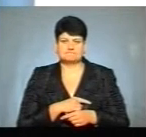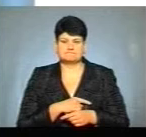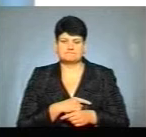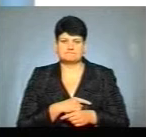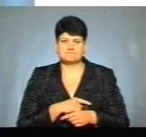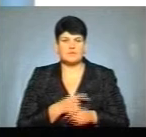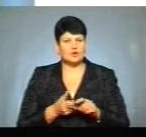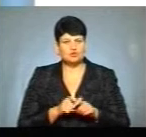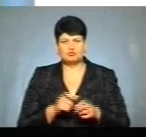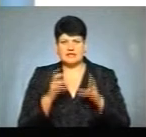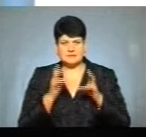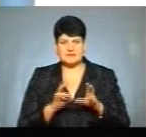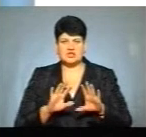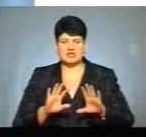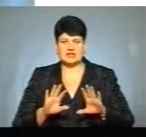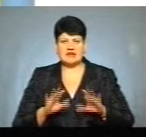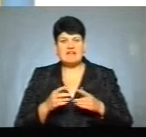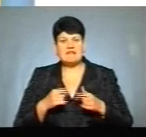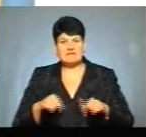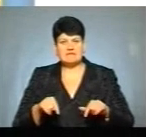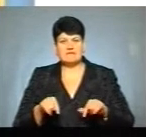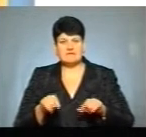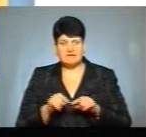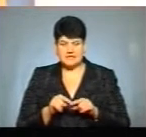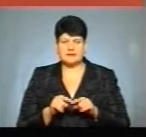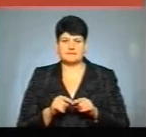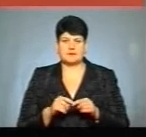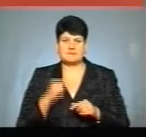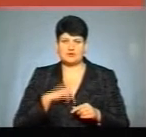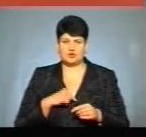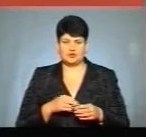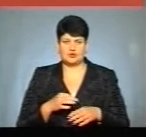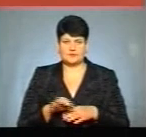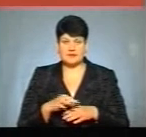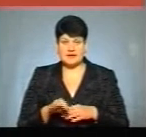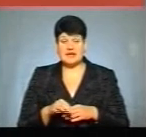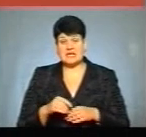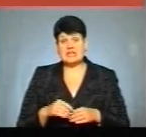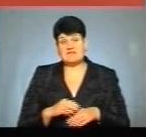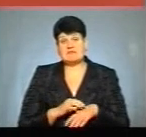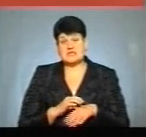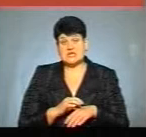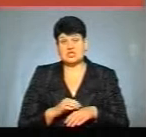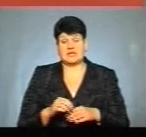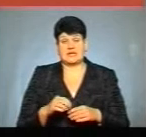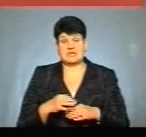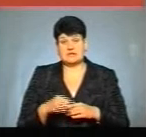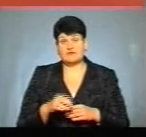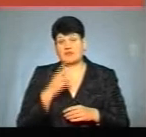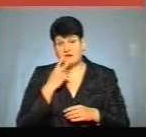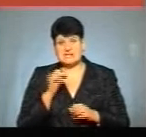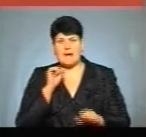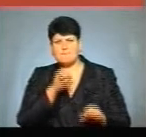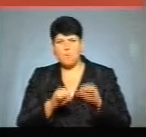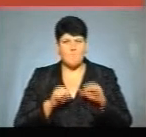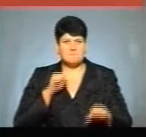дуже небезпечний вид такого психологічного насилля. Ну, і, відповідно, фізичне насильство, яке вже видно, це побиття,